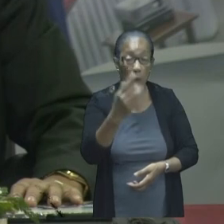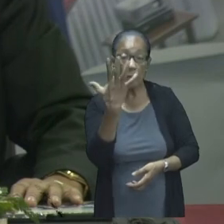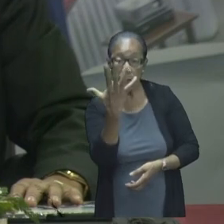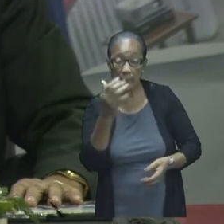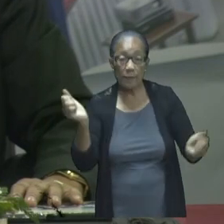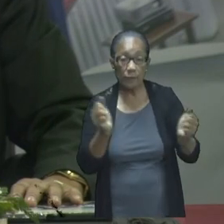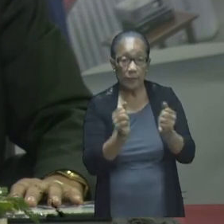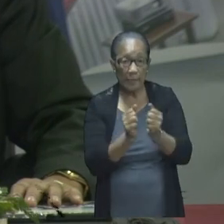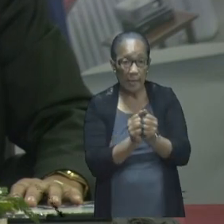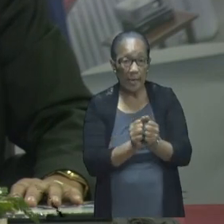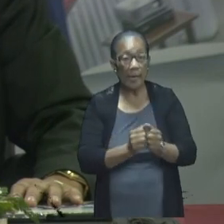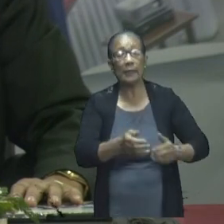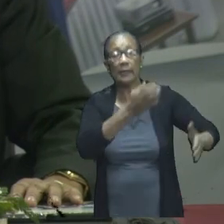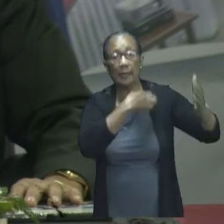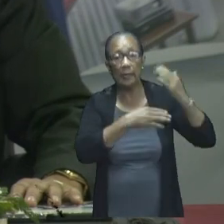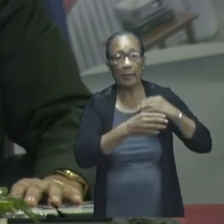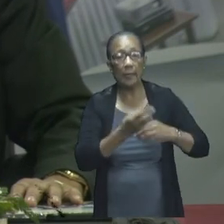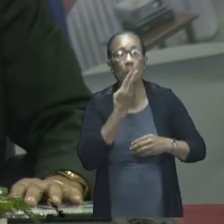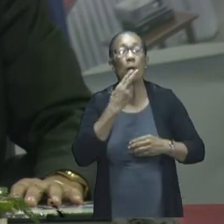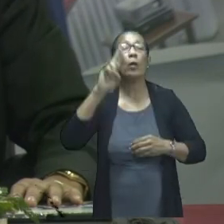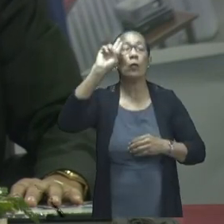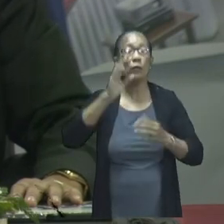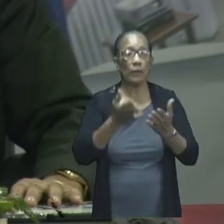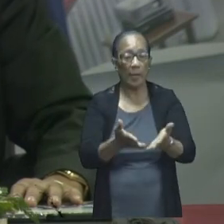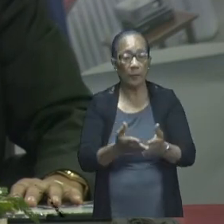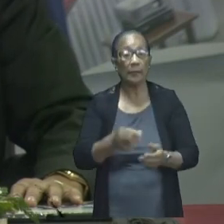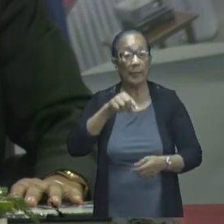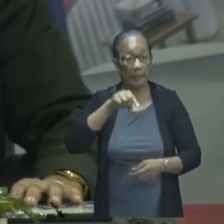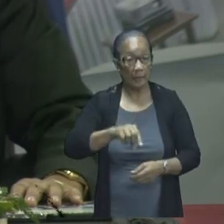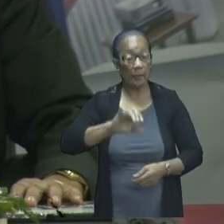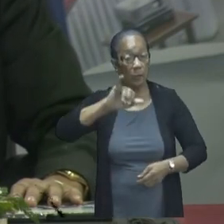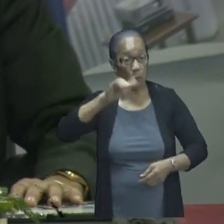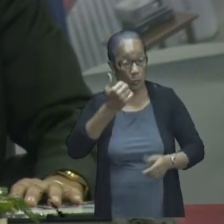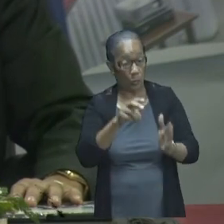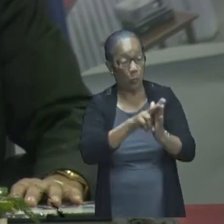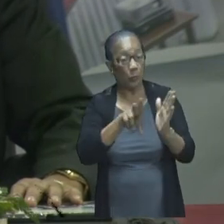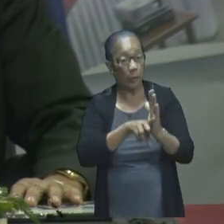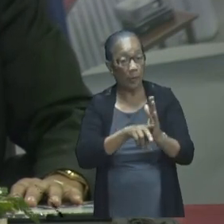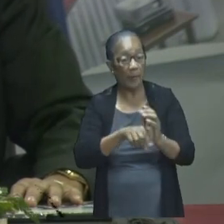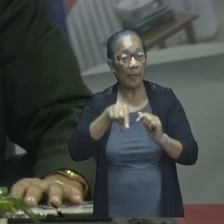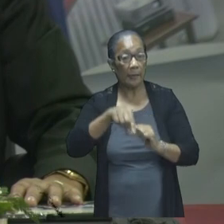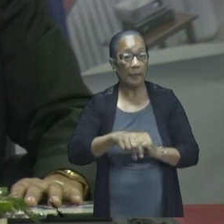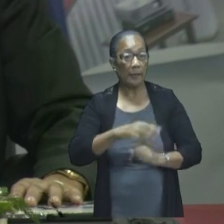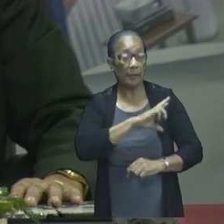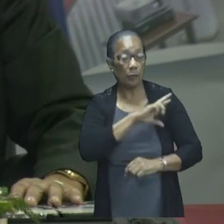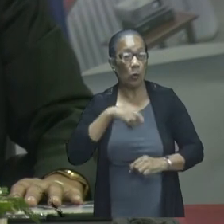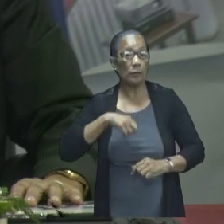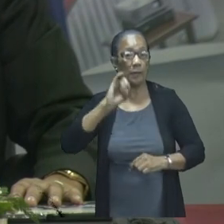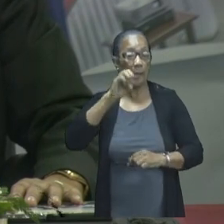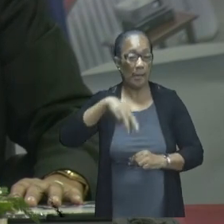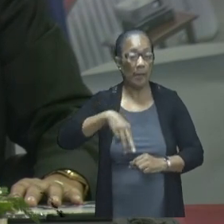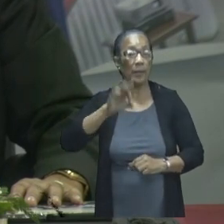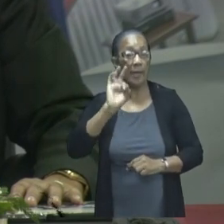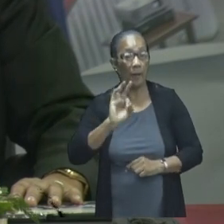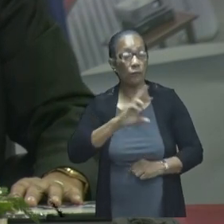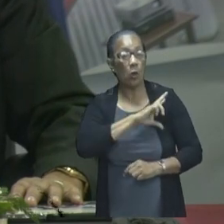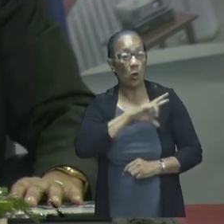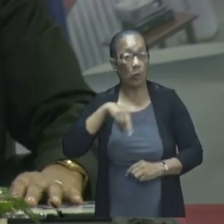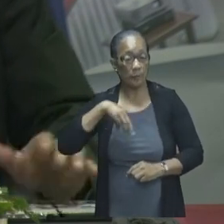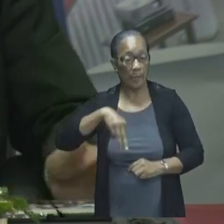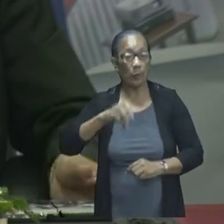regeringsverklaring van ons dit is ons herstelprogramma dit is ons imap akkoord dit is ons m oké